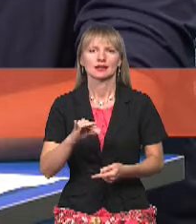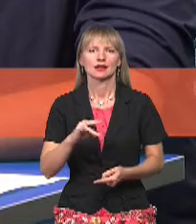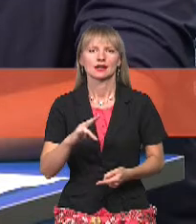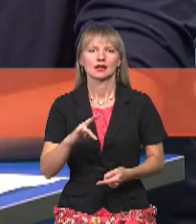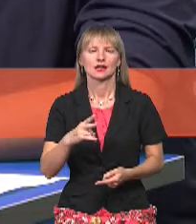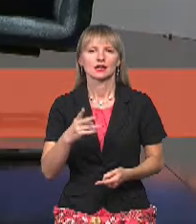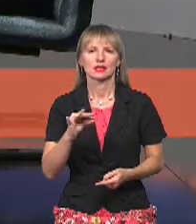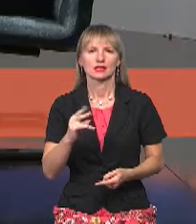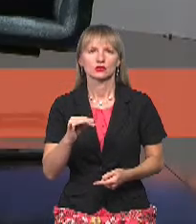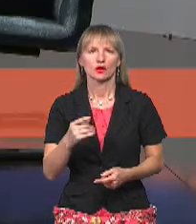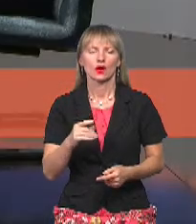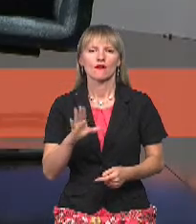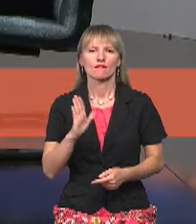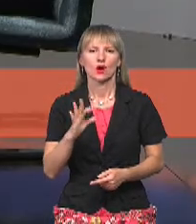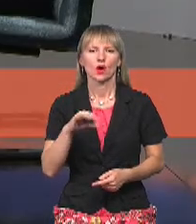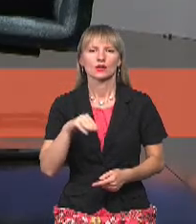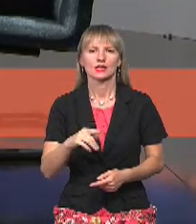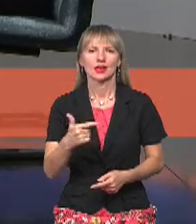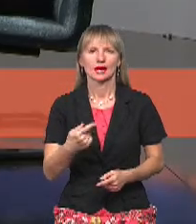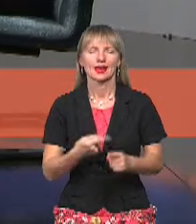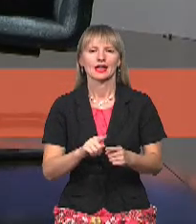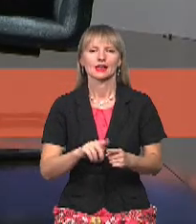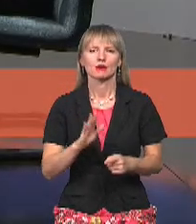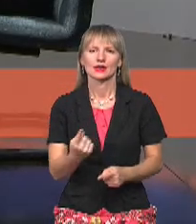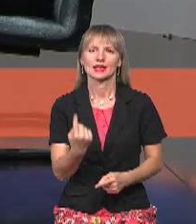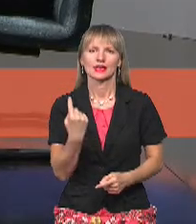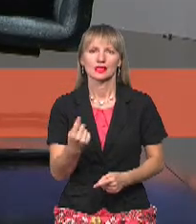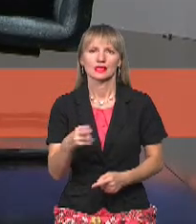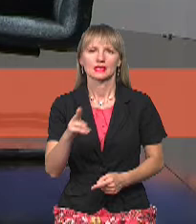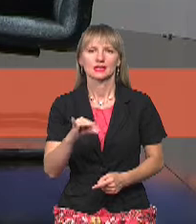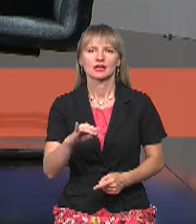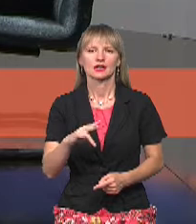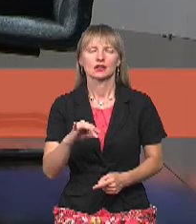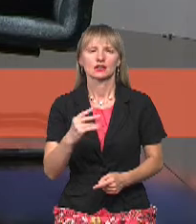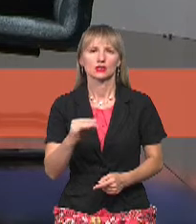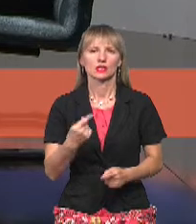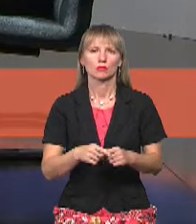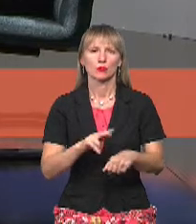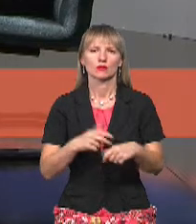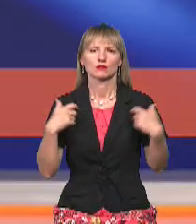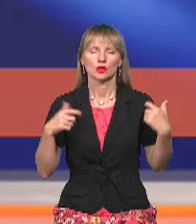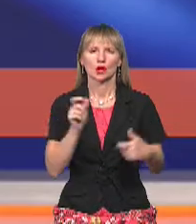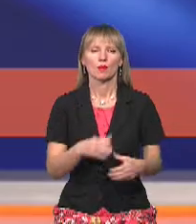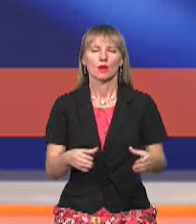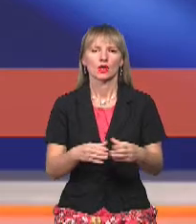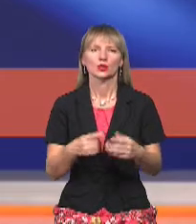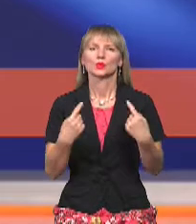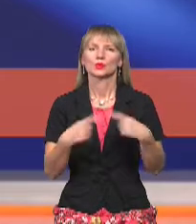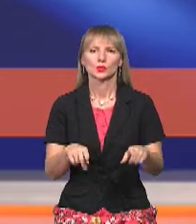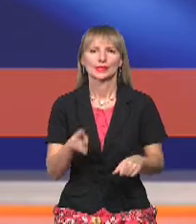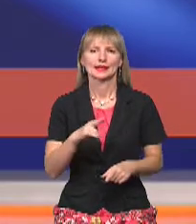Окремо взяті ОТГ – це буде єдиний дільничний, це буде поліцейський офіцер громади. Других дільничних там не